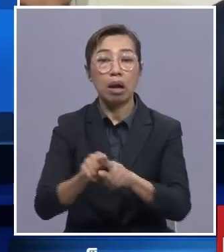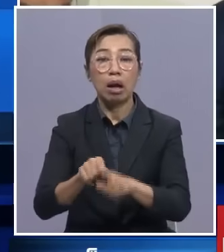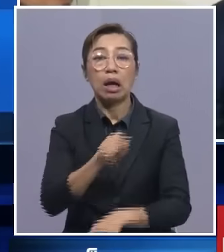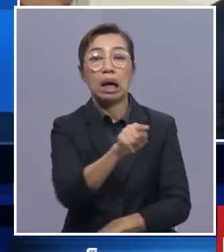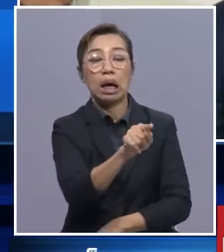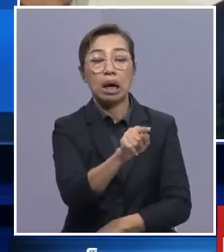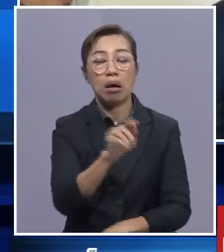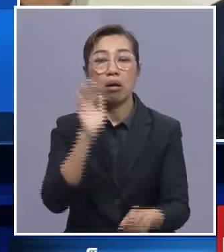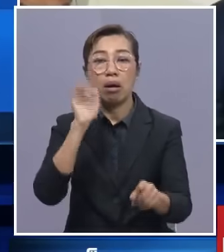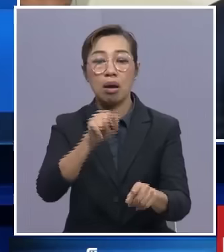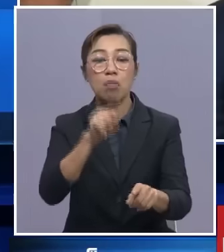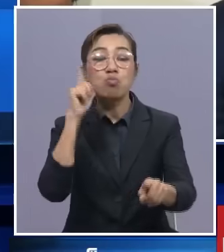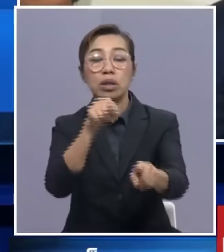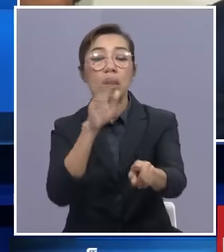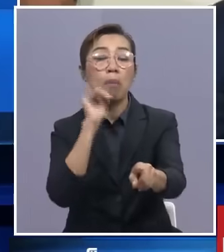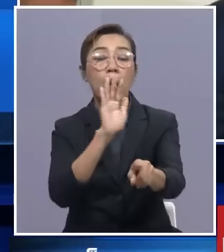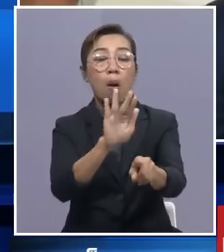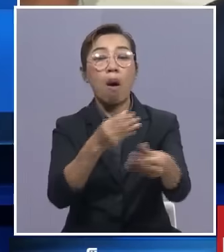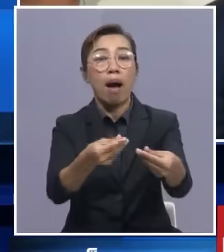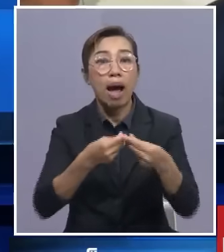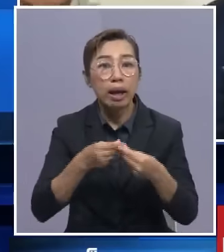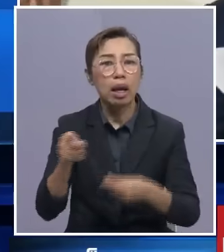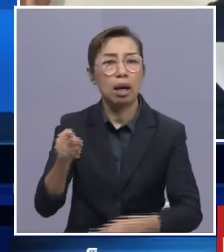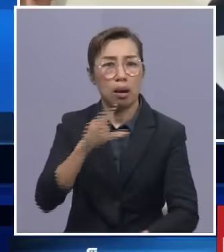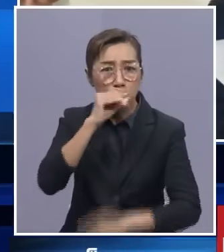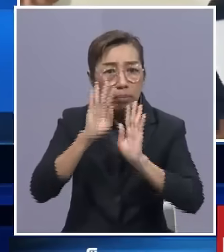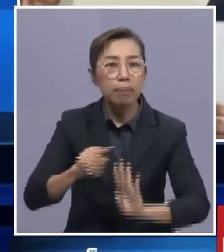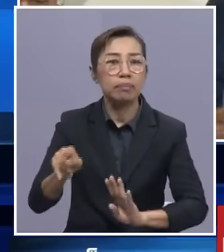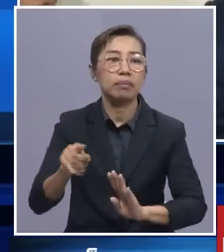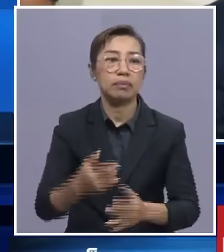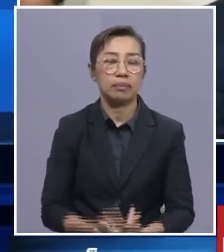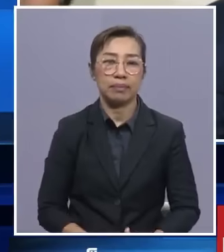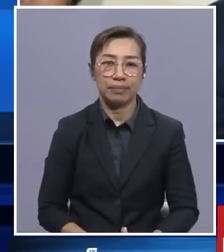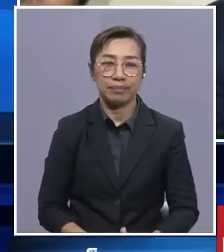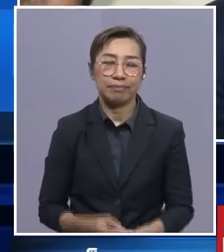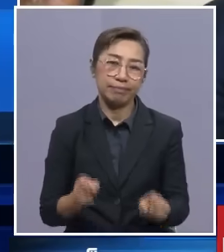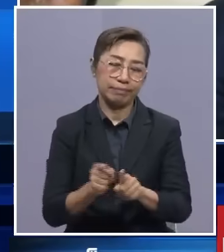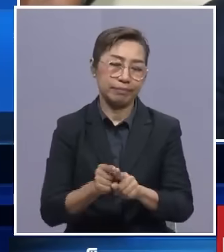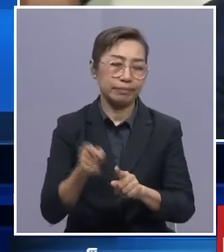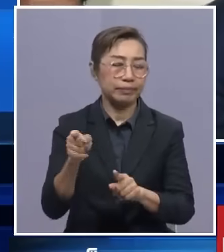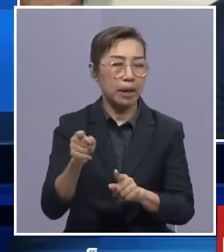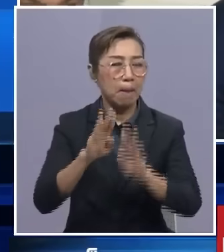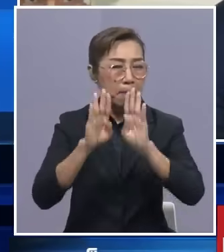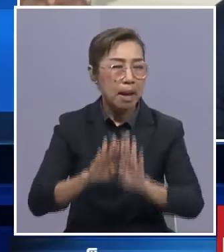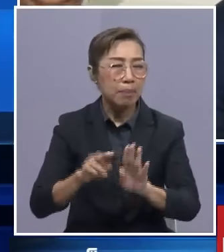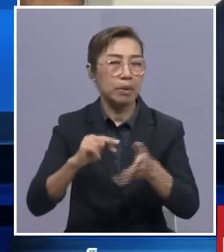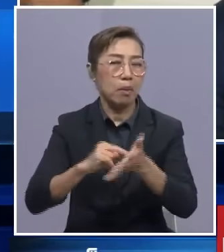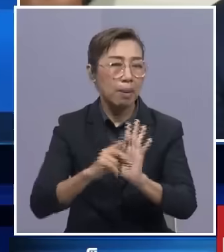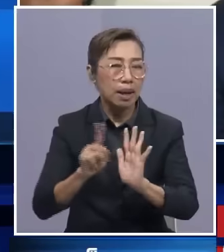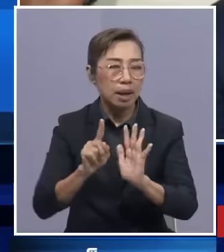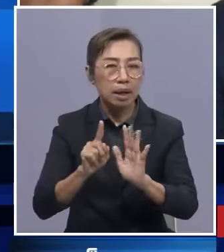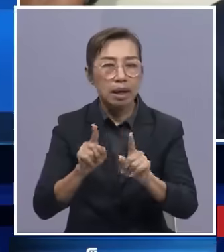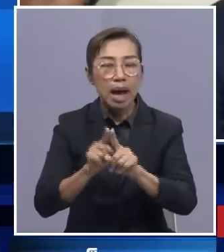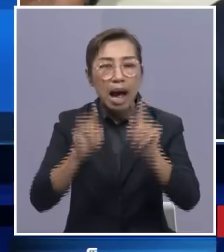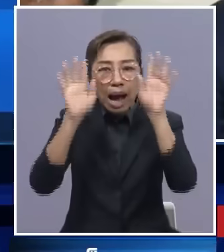รับมาจากคุณพ่อของผู้เสียหายนะครับเอ่อซึ่งเป็นการในทำนองที่